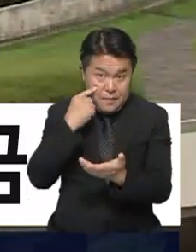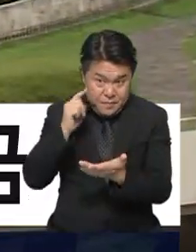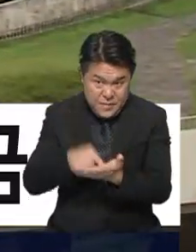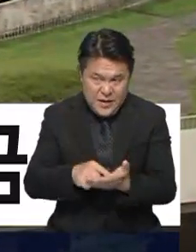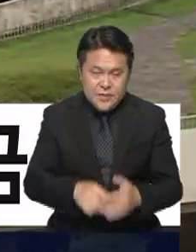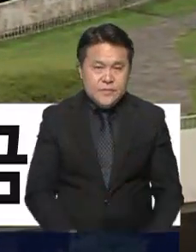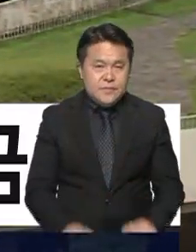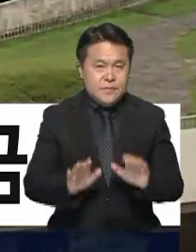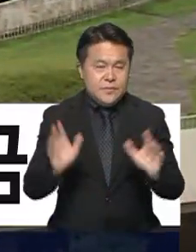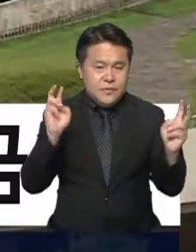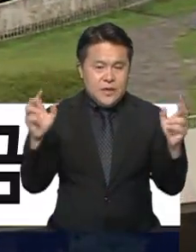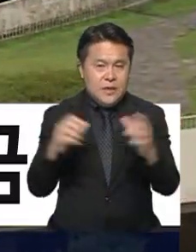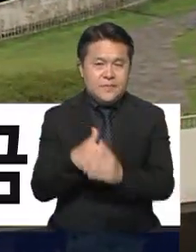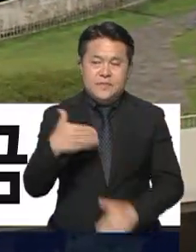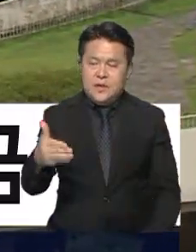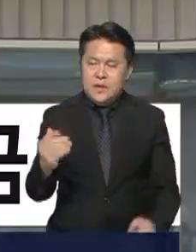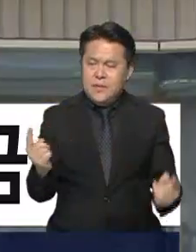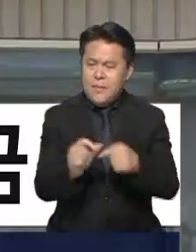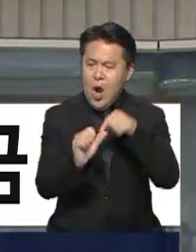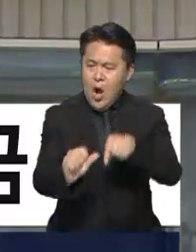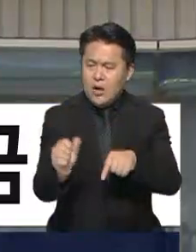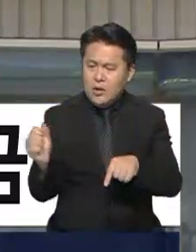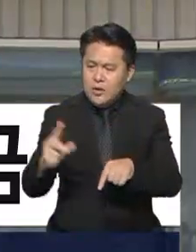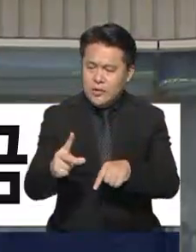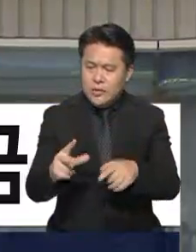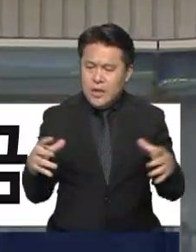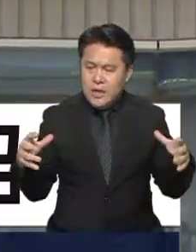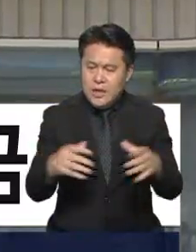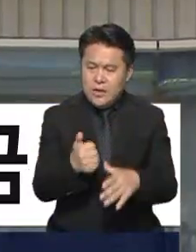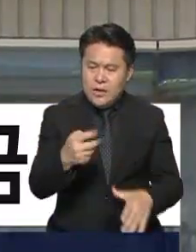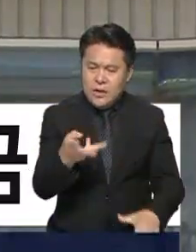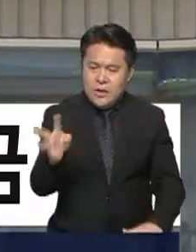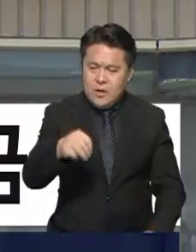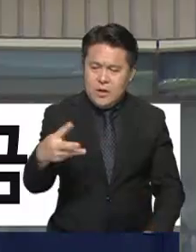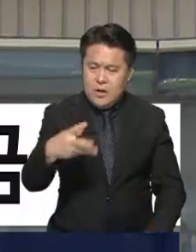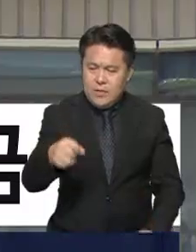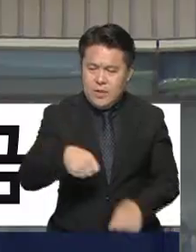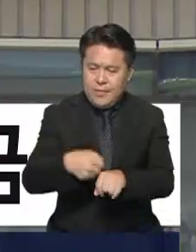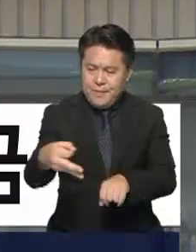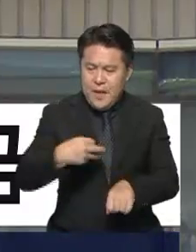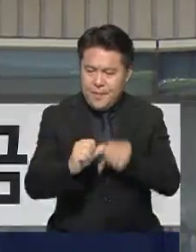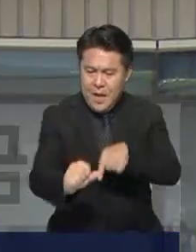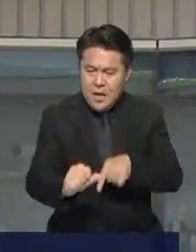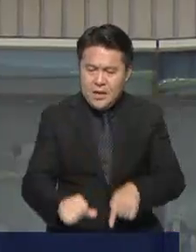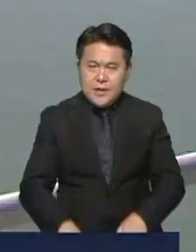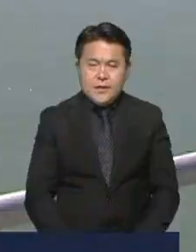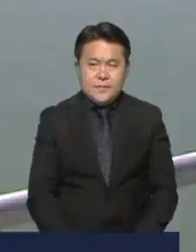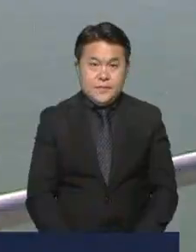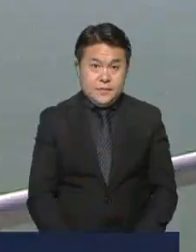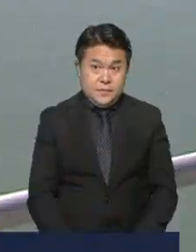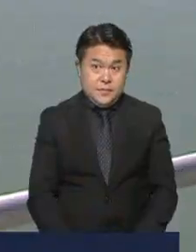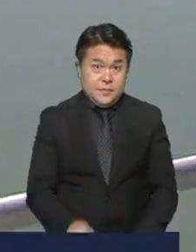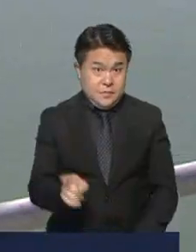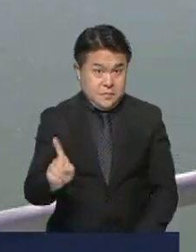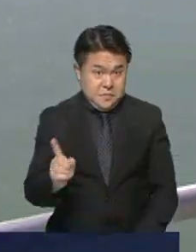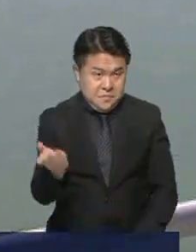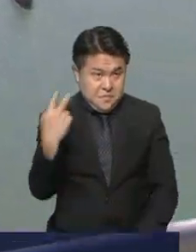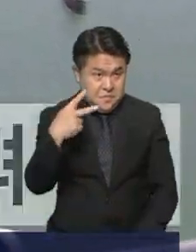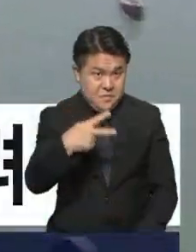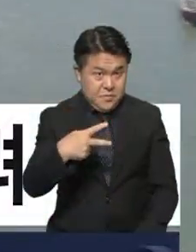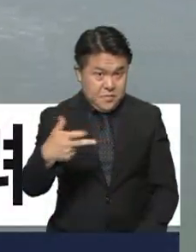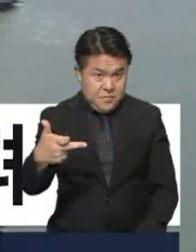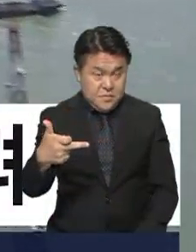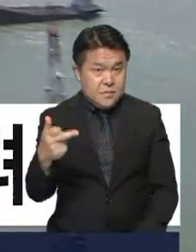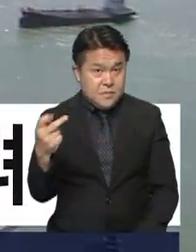등 9개 업체에 시정명령과 함께 모두 53억 3천만 원의 과징금을 부과했습니다. 이들은 지난